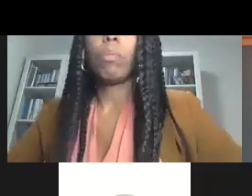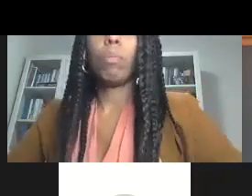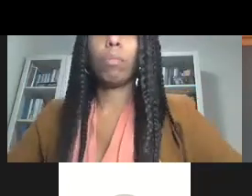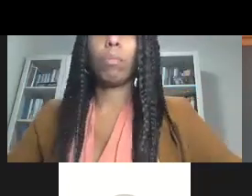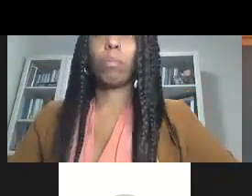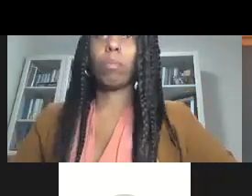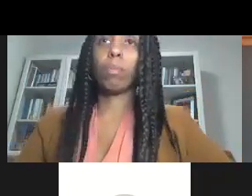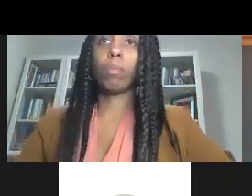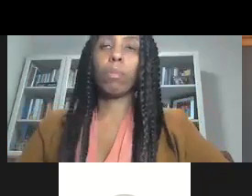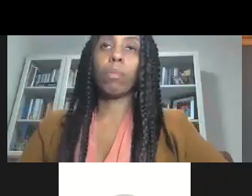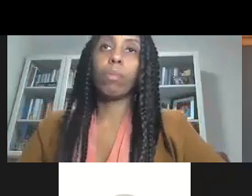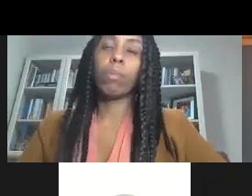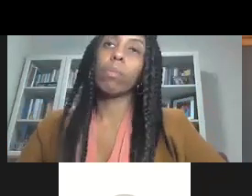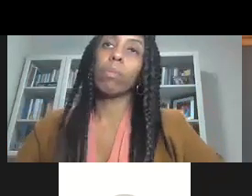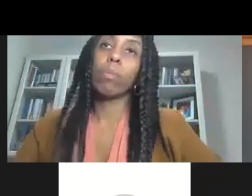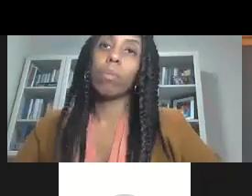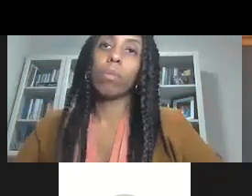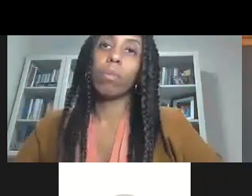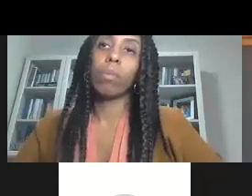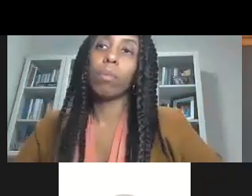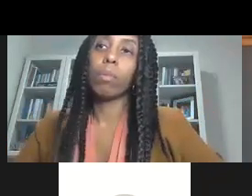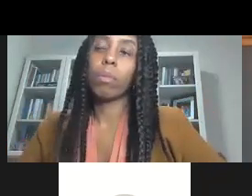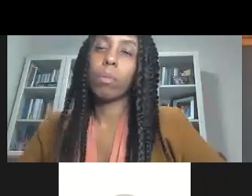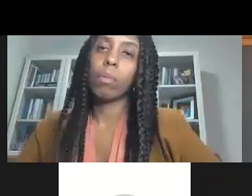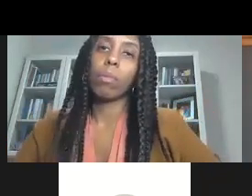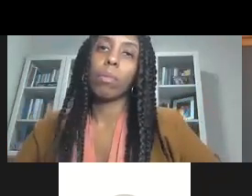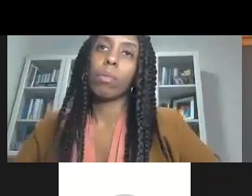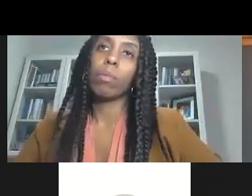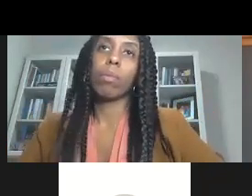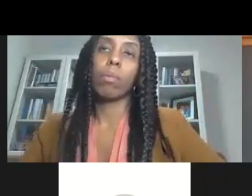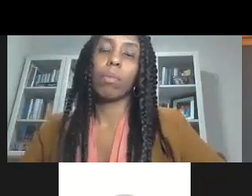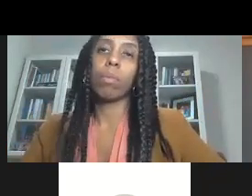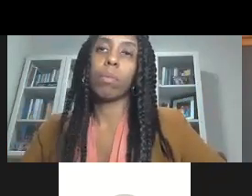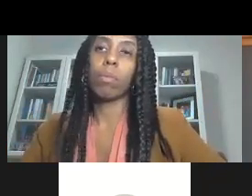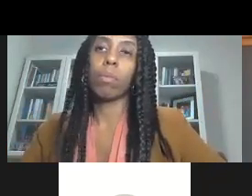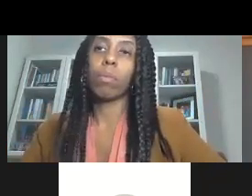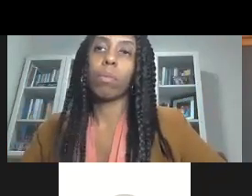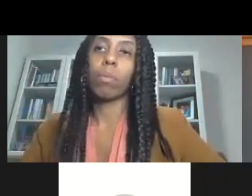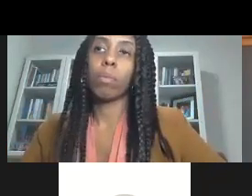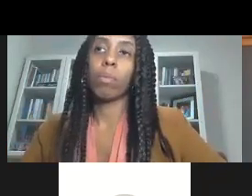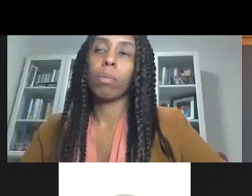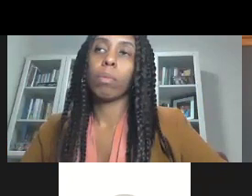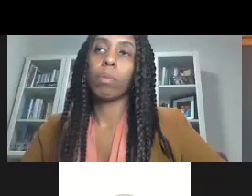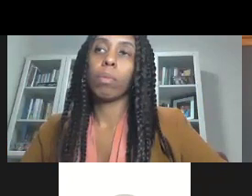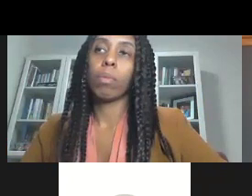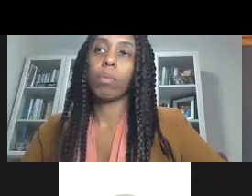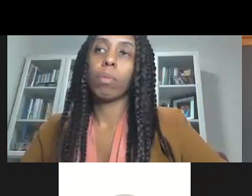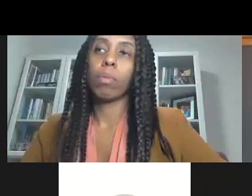录取了他们。 If they get admitted to the BPS exempt schools,